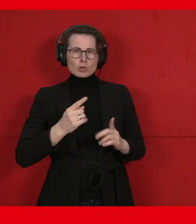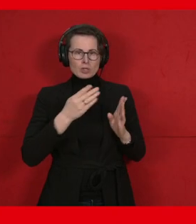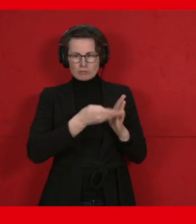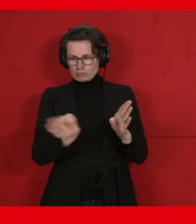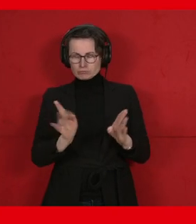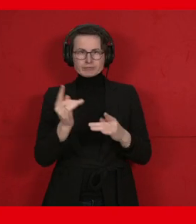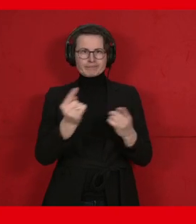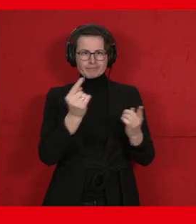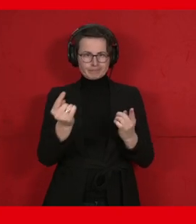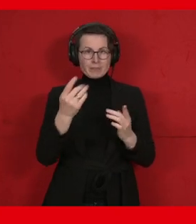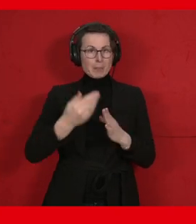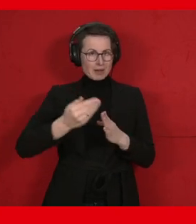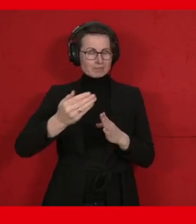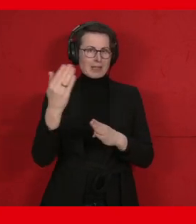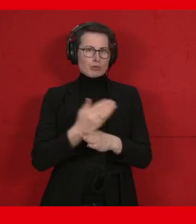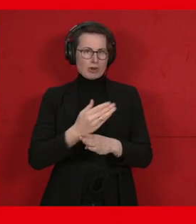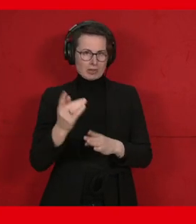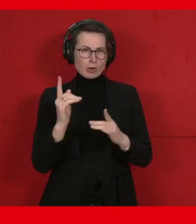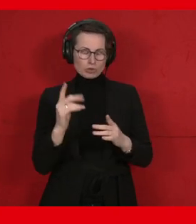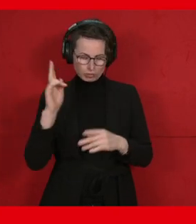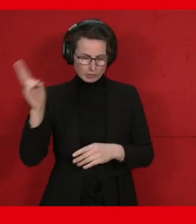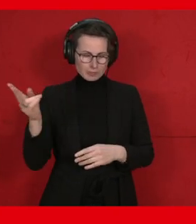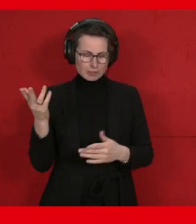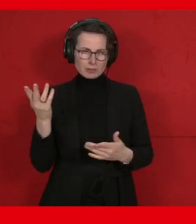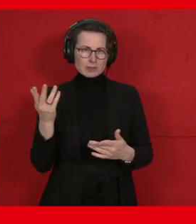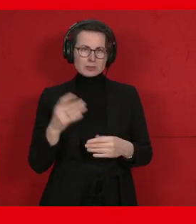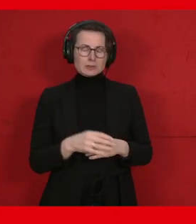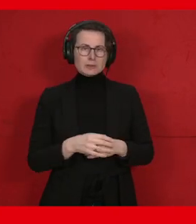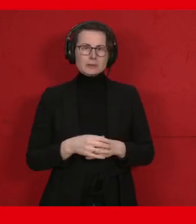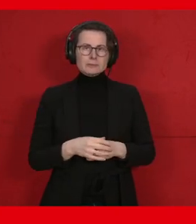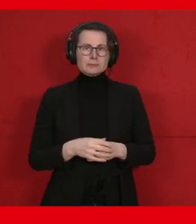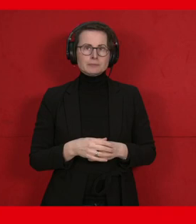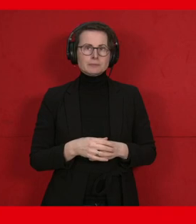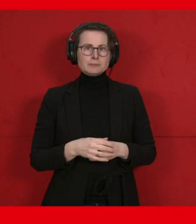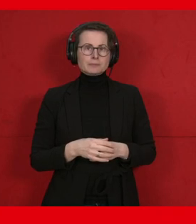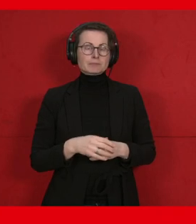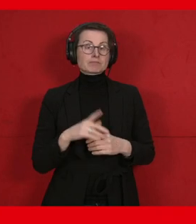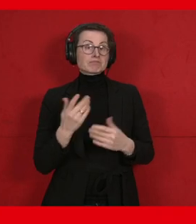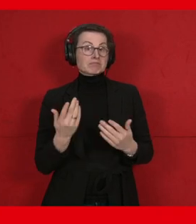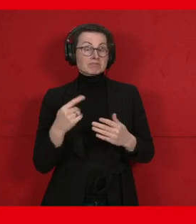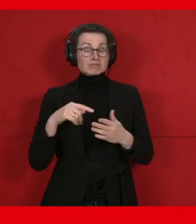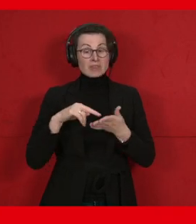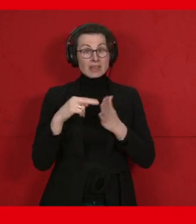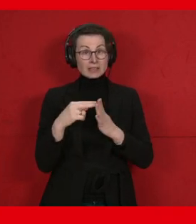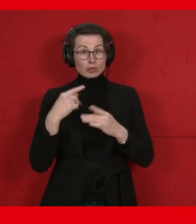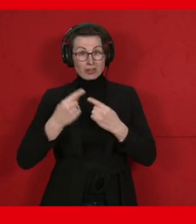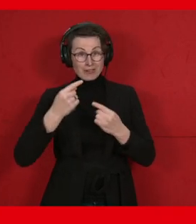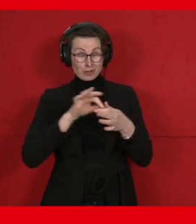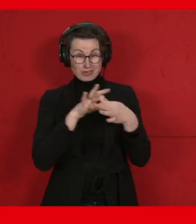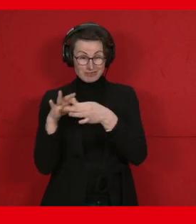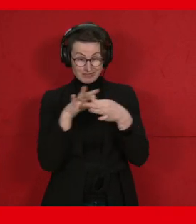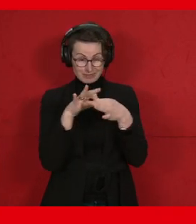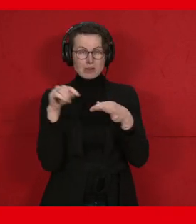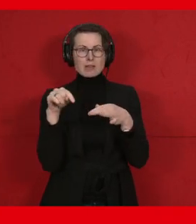wir uns auch irgendwann entscheiden. Das gehört mindestens genauso dazu. Und dass wir die technischen Entwicklungen, die Veränderungen, die damit verbunden